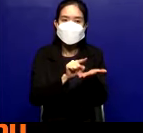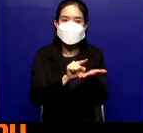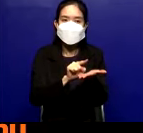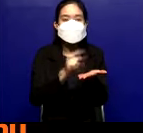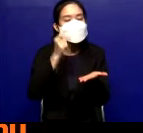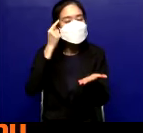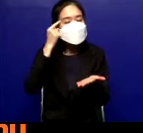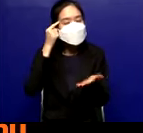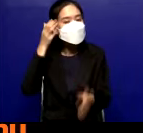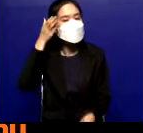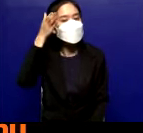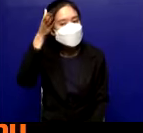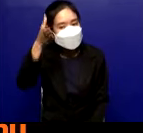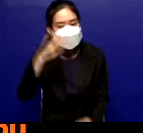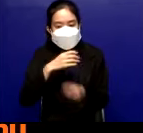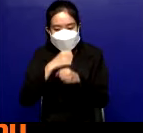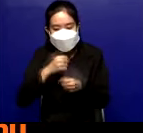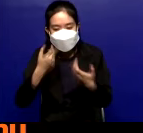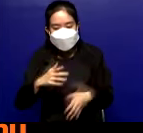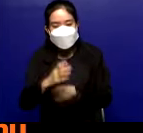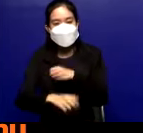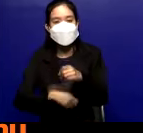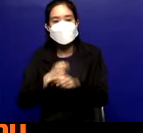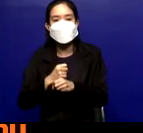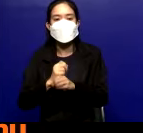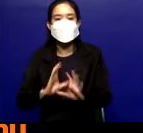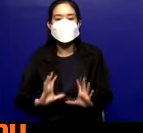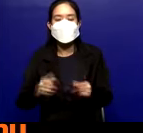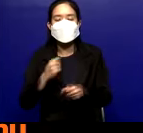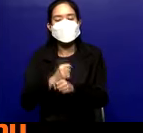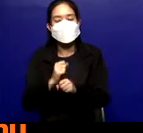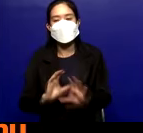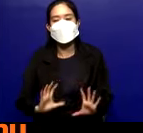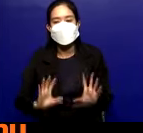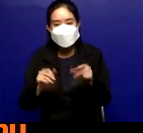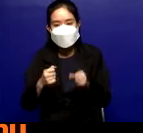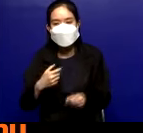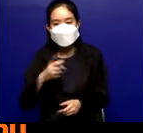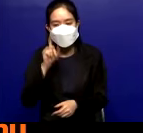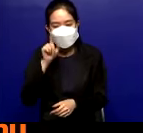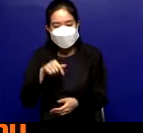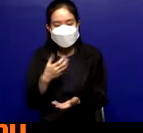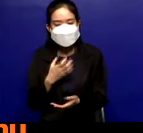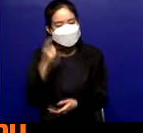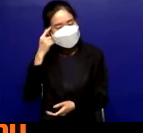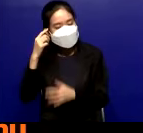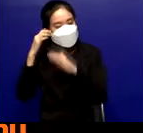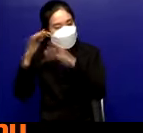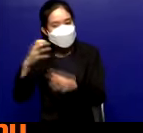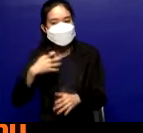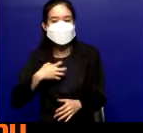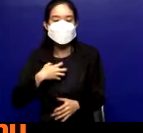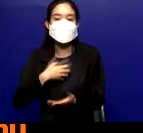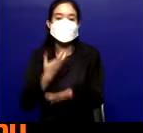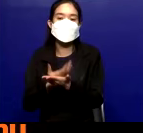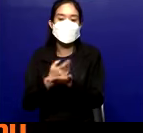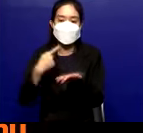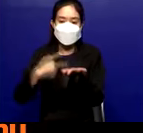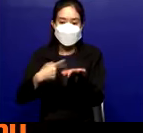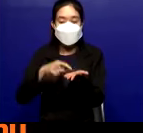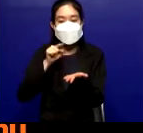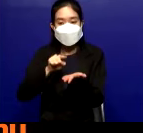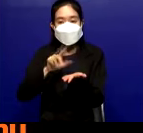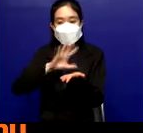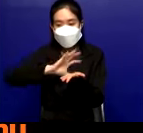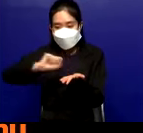ในยามเกษียณเนี่ยก็ไม่รู้ว่าอนาคตจะมีเงินจ่ายให้เขาหรือเปล่าก่อนหน้านี้ได้มีการลดเงินประกันสังคมเนี่